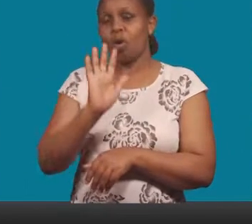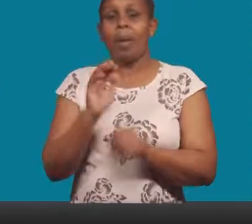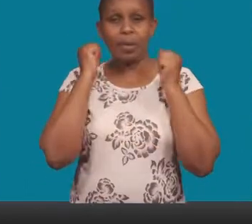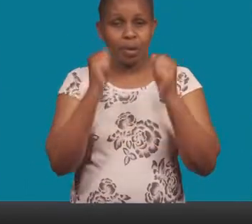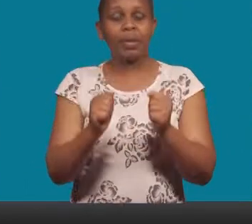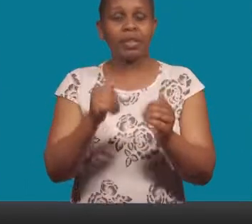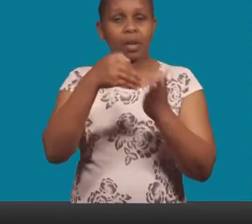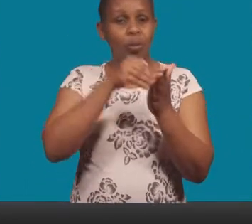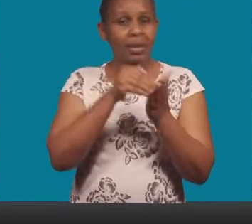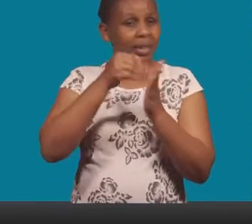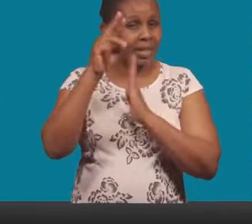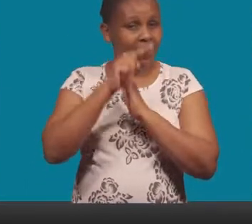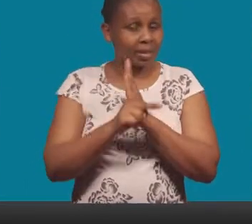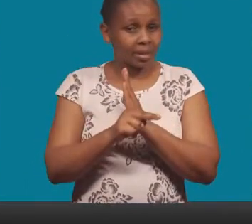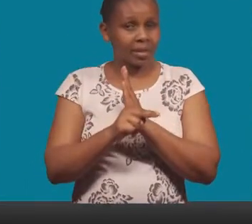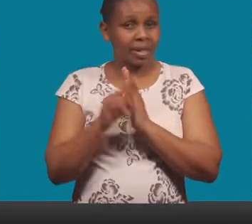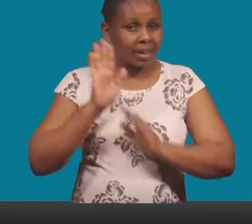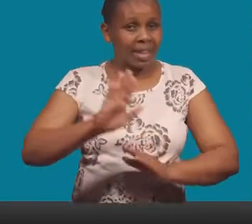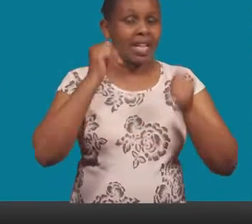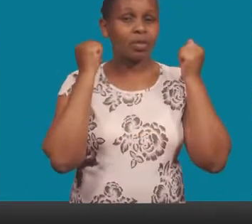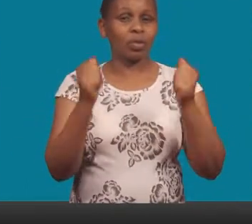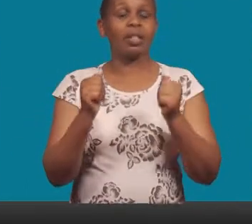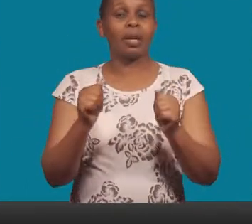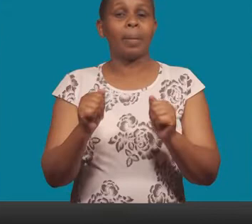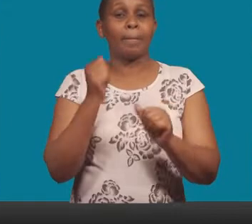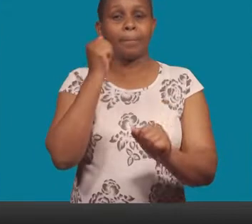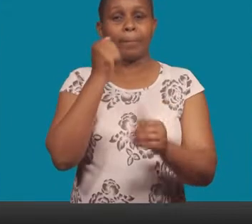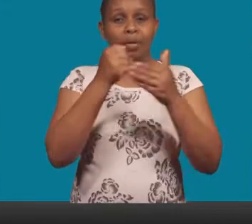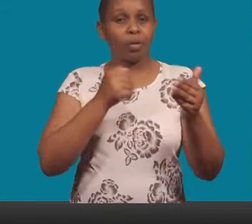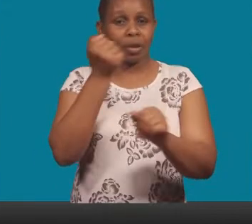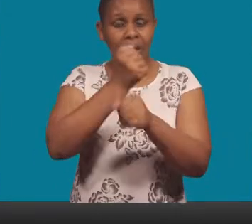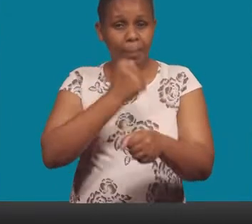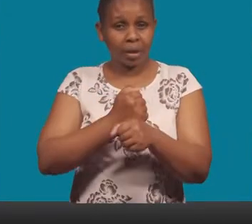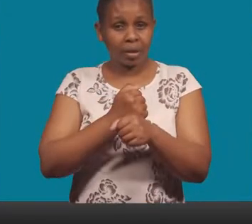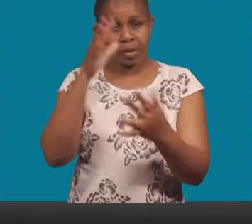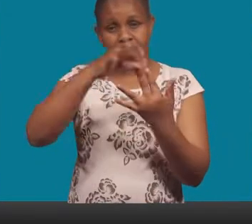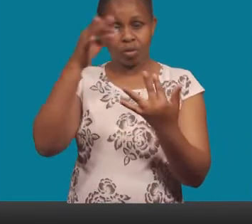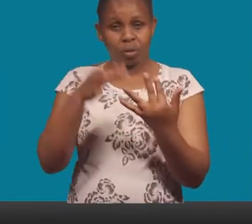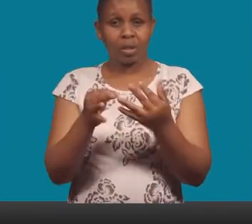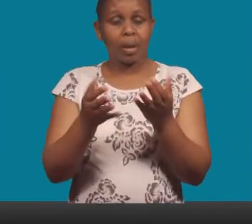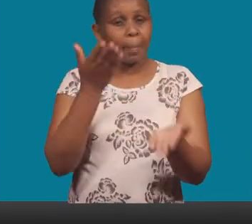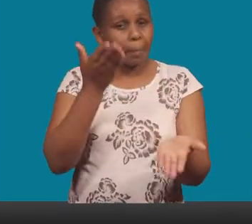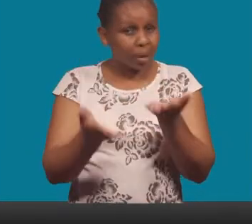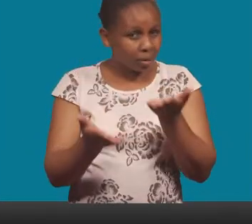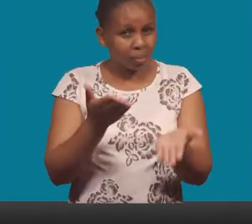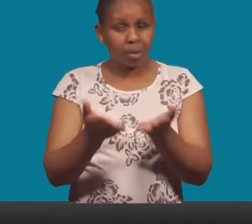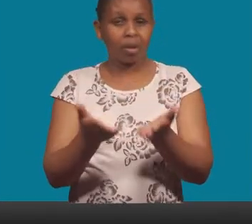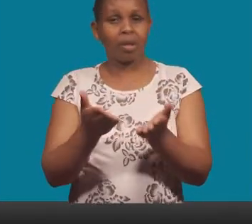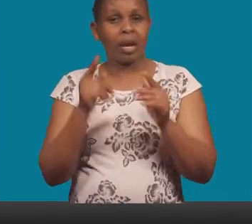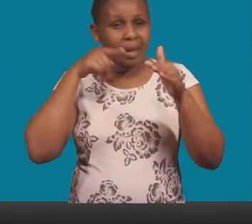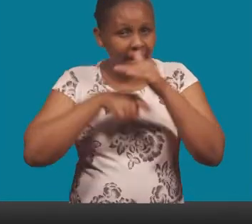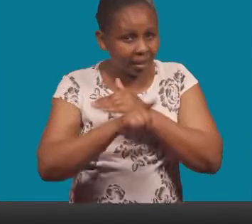their weaknesses, they explore their strengths before they make that choice. Wanasema ijapokuwa